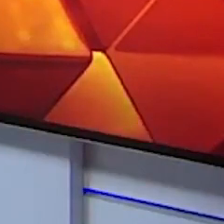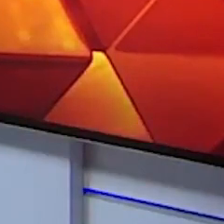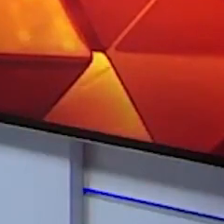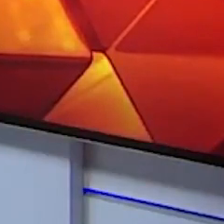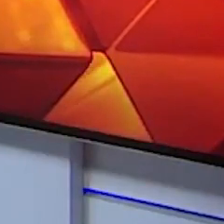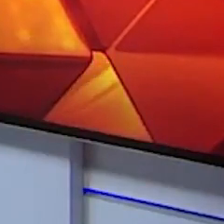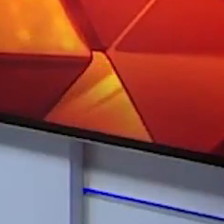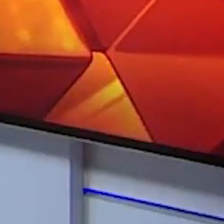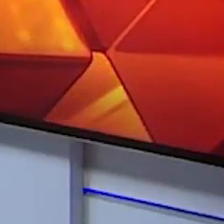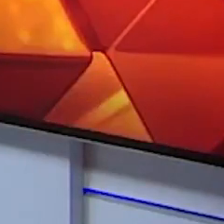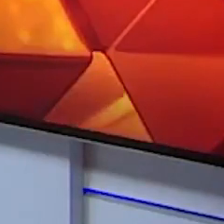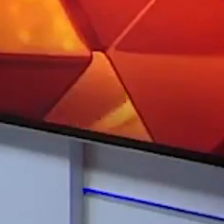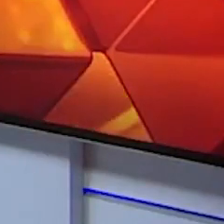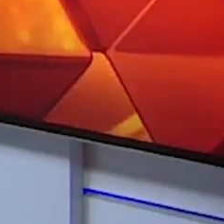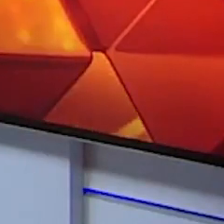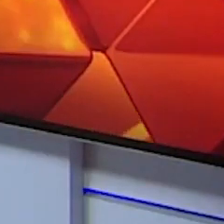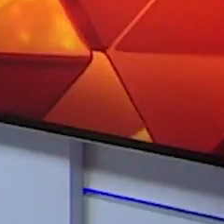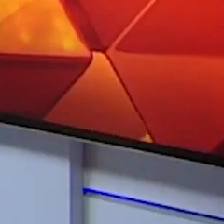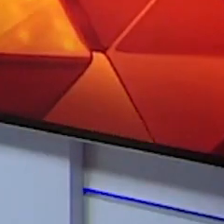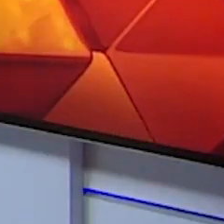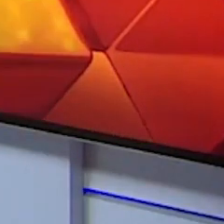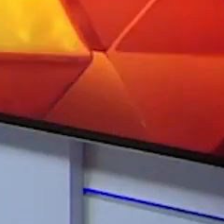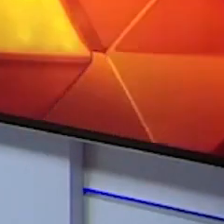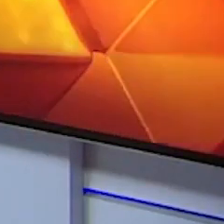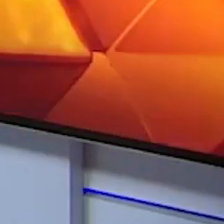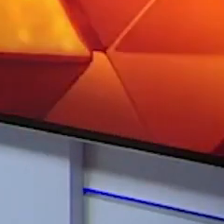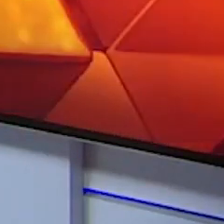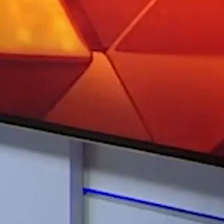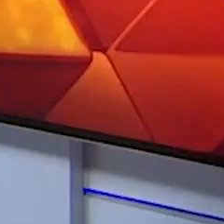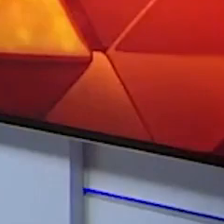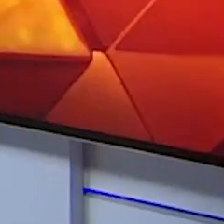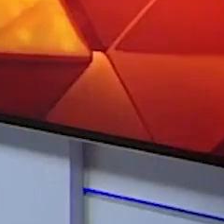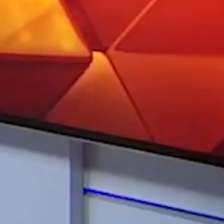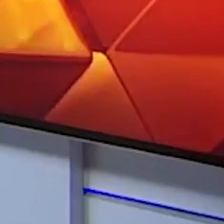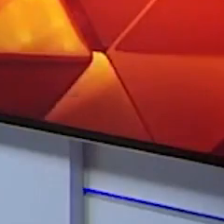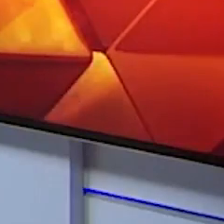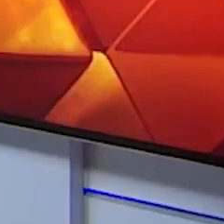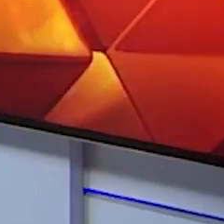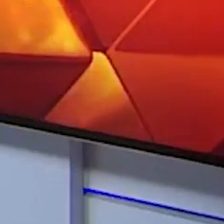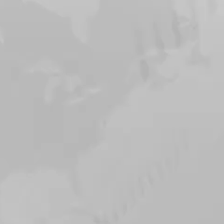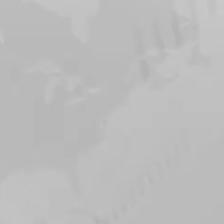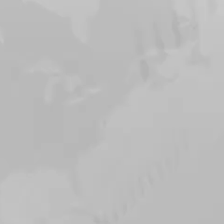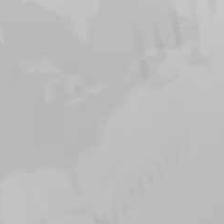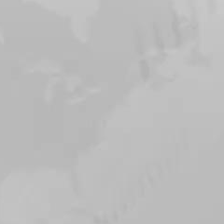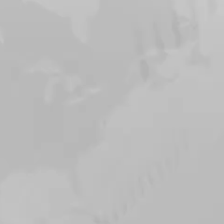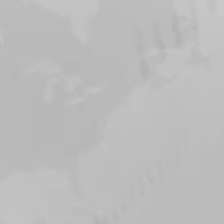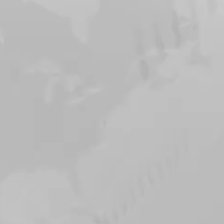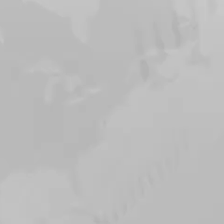kami sa GMA Pinoy TV at www.gmanews.tv.